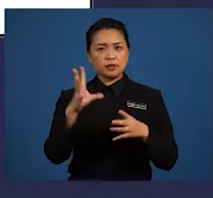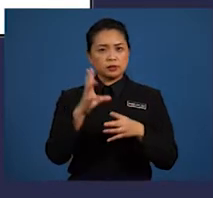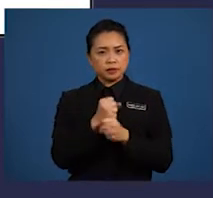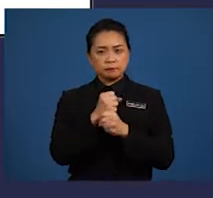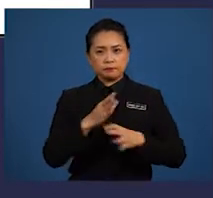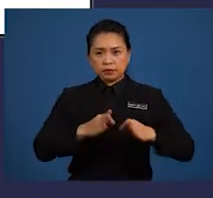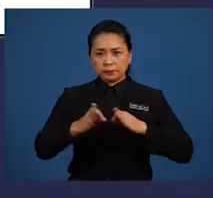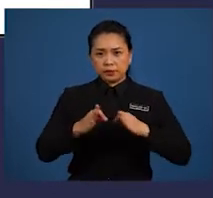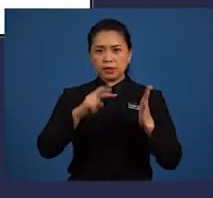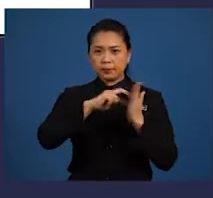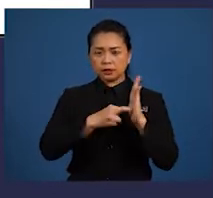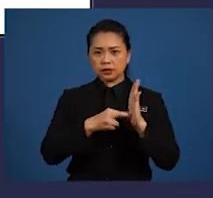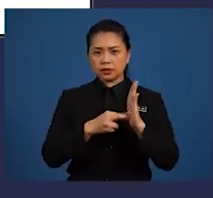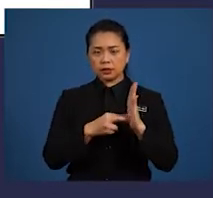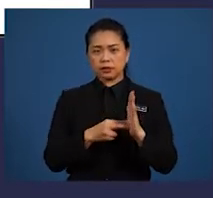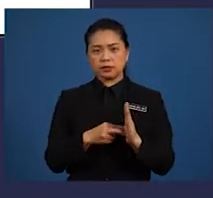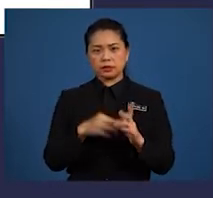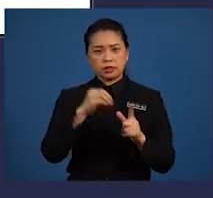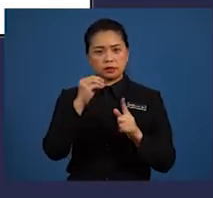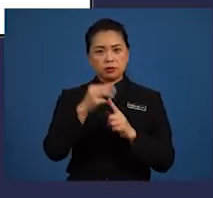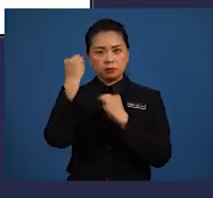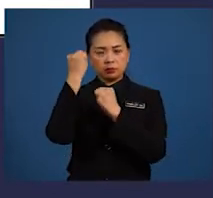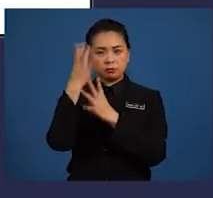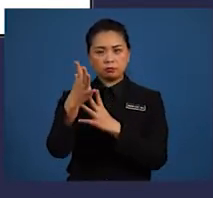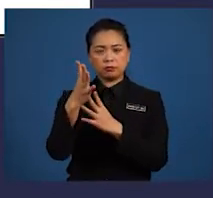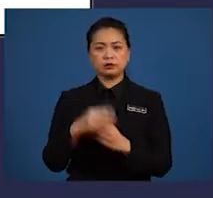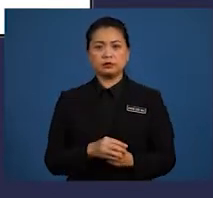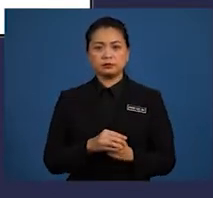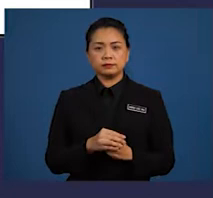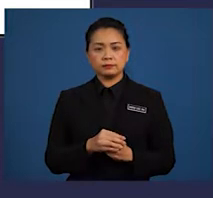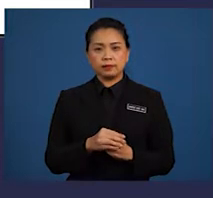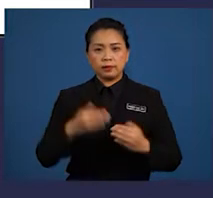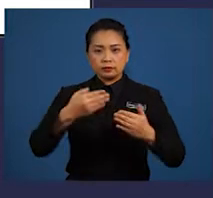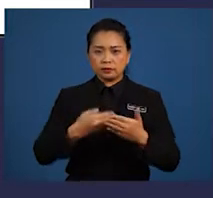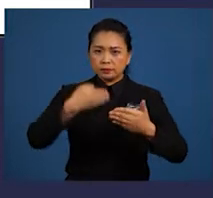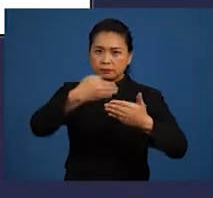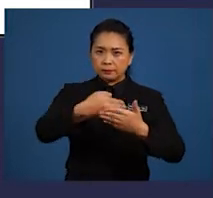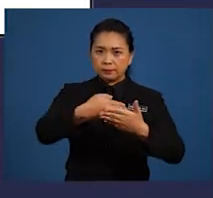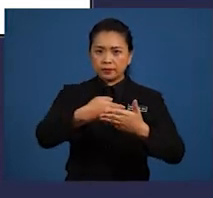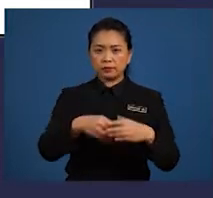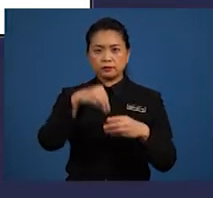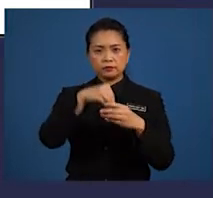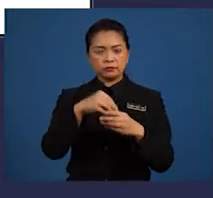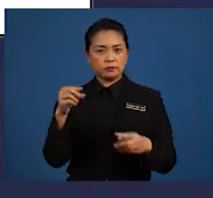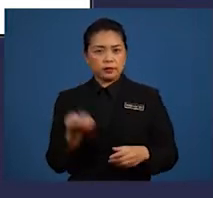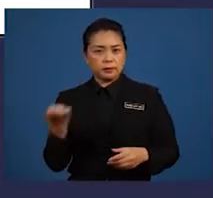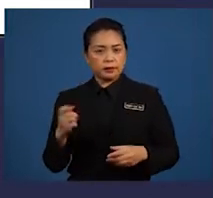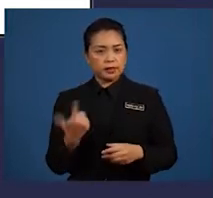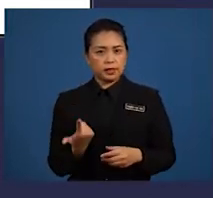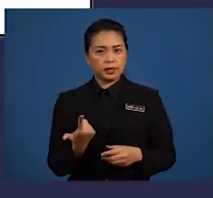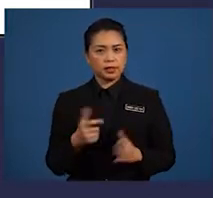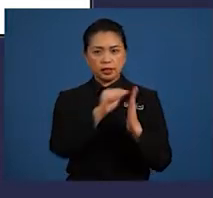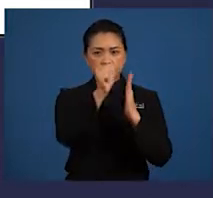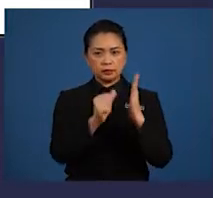dapat menjelaskan maksud atau message teks sastra yang disampaikan melalui elemen-elemen lain